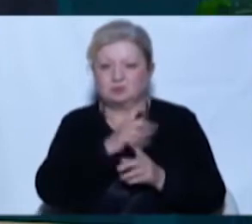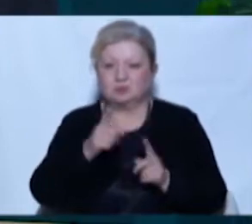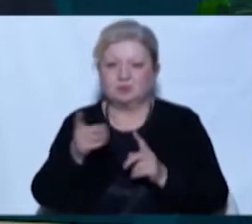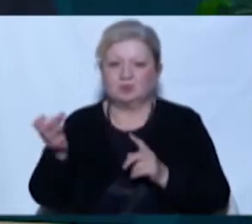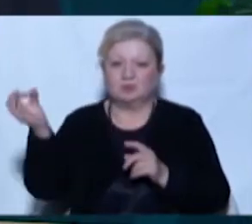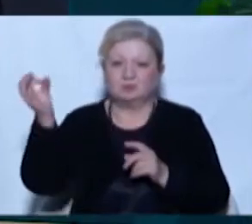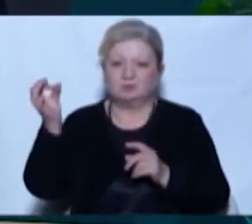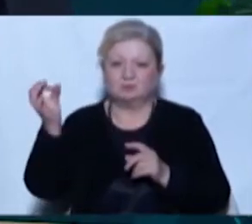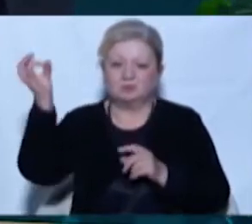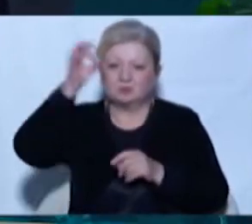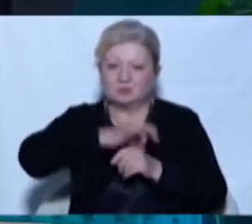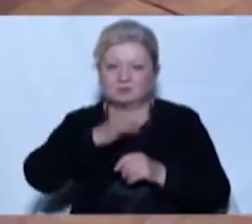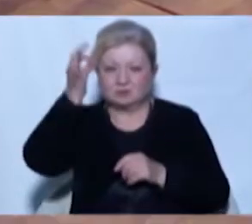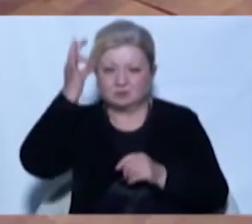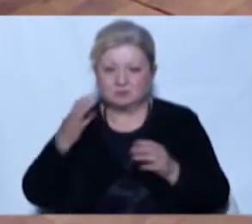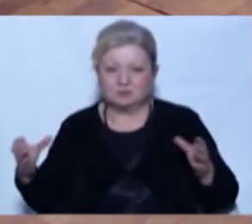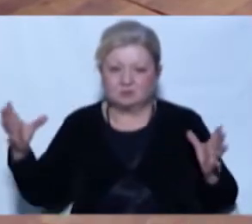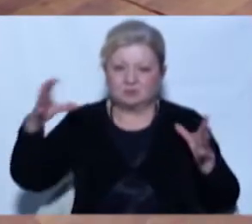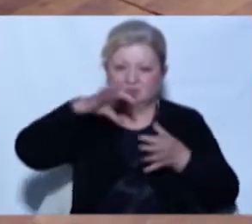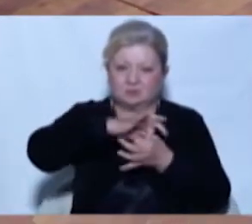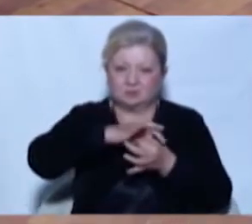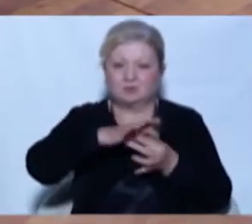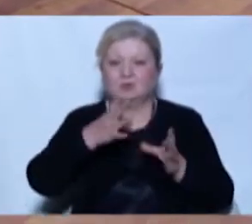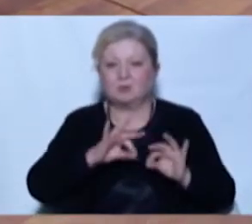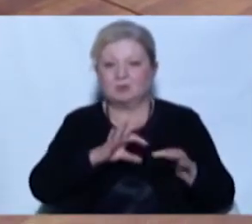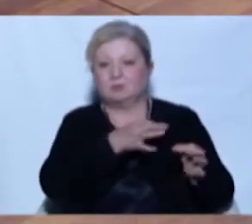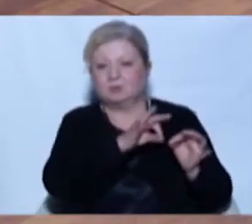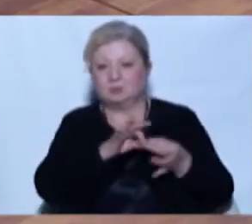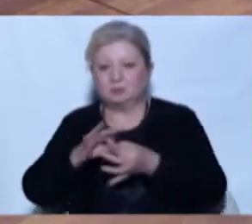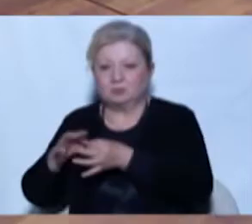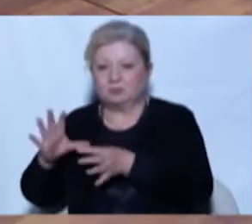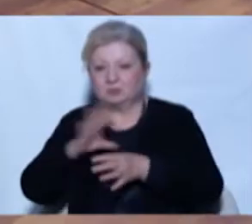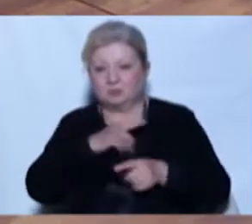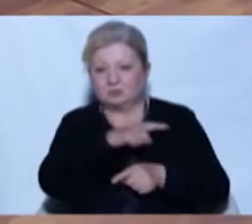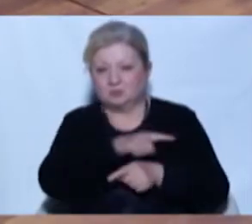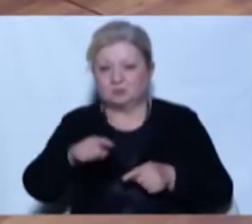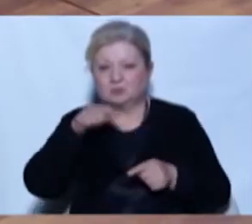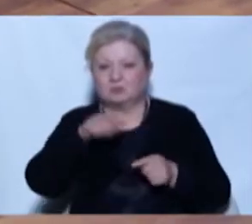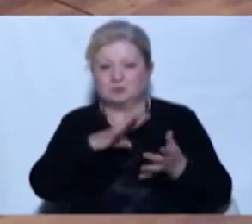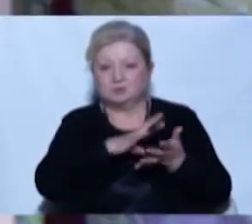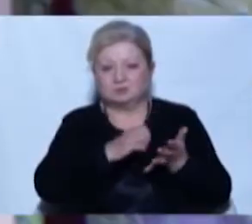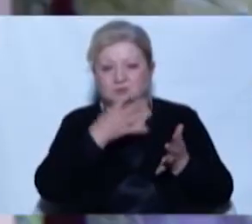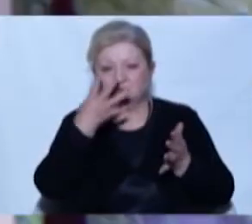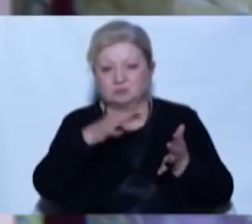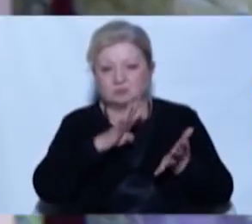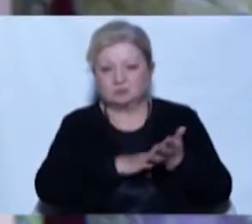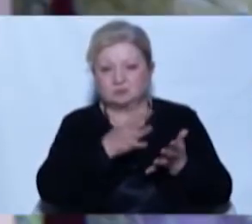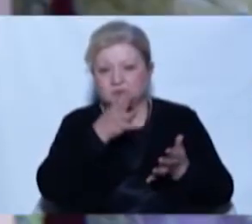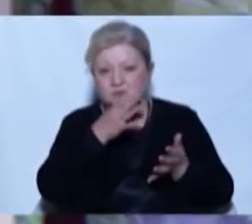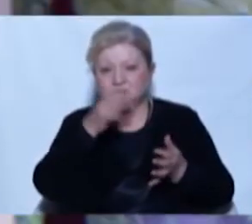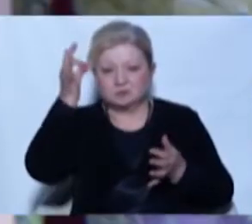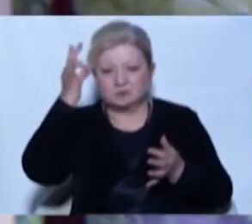დასავლეთ გერმანიასთან გაერთიანების, მაგრამ პროცესები ისე წარიმართა, რომ 1999 წელს